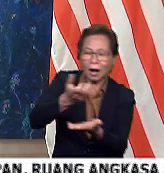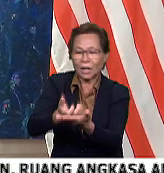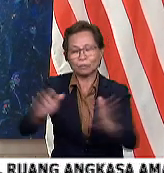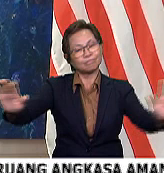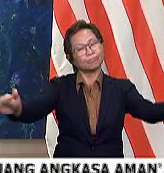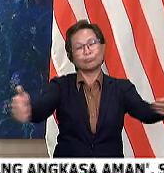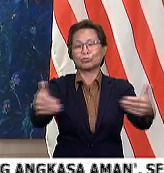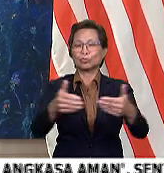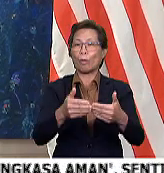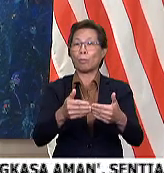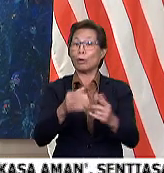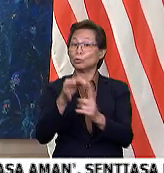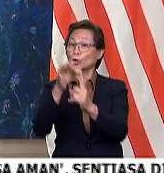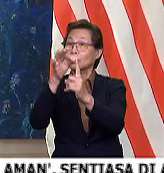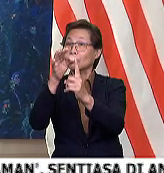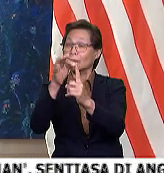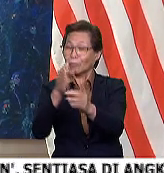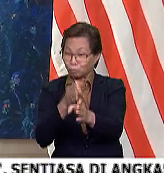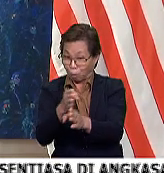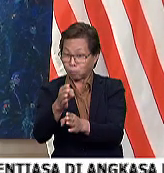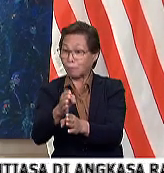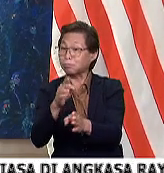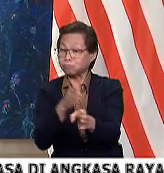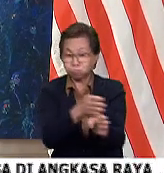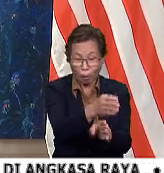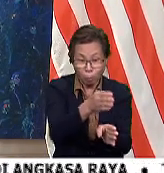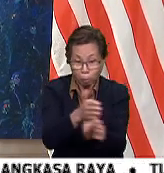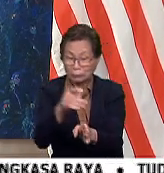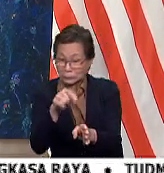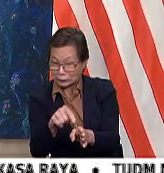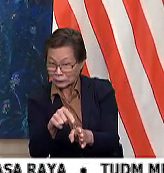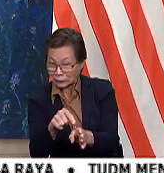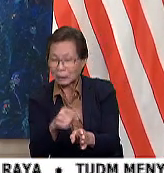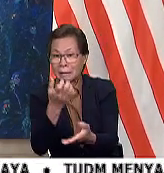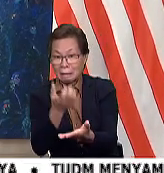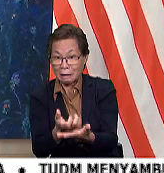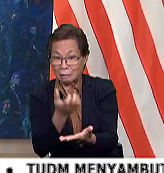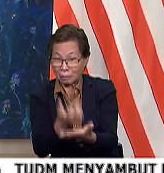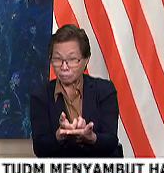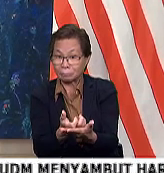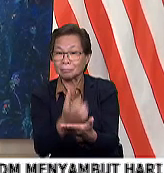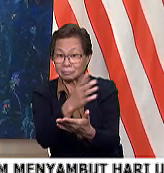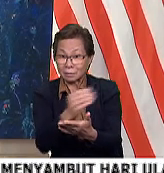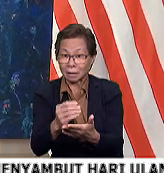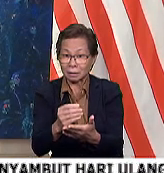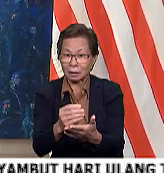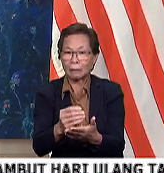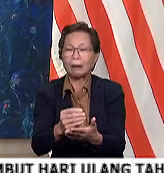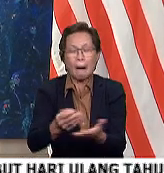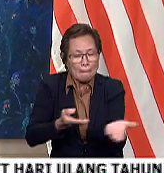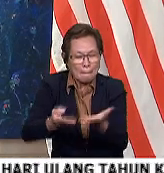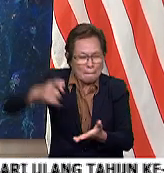ditutup kecuali sekte-sekte yang diketegorikan sebagai sektor ekonomi dan kemacetan